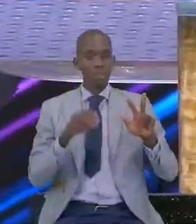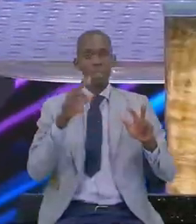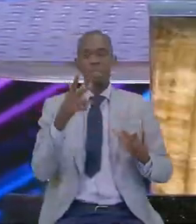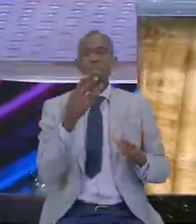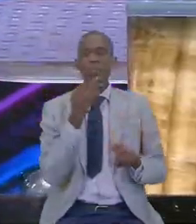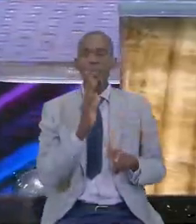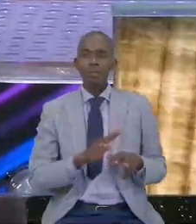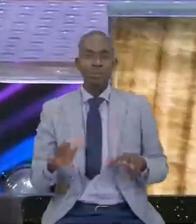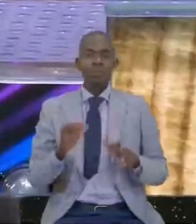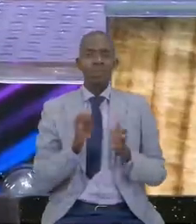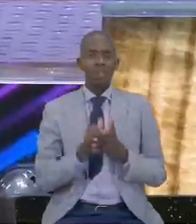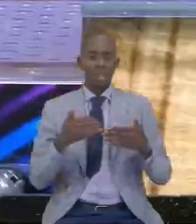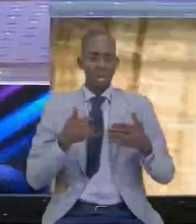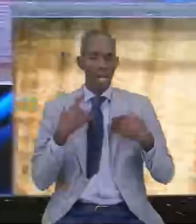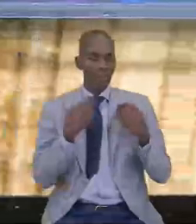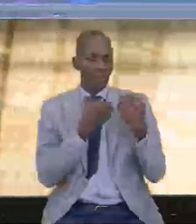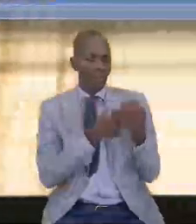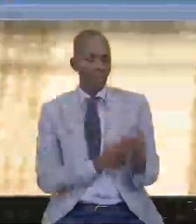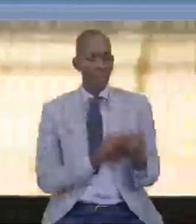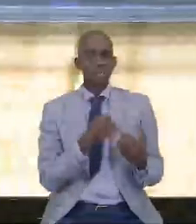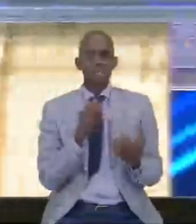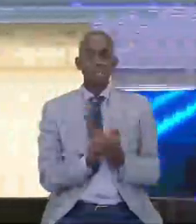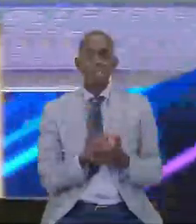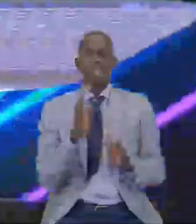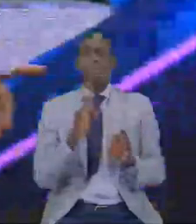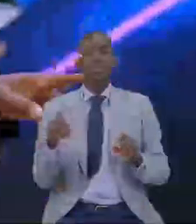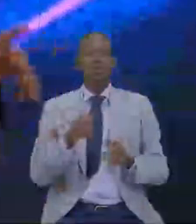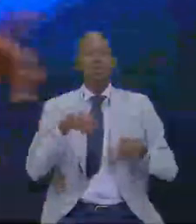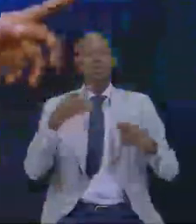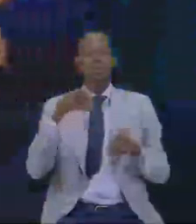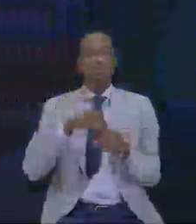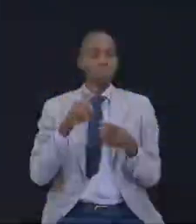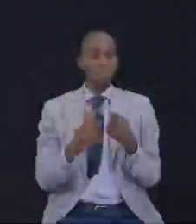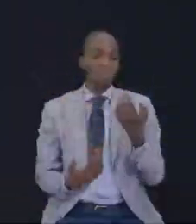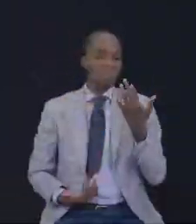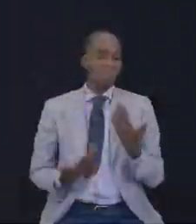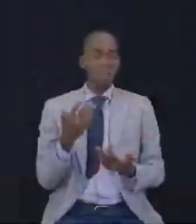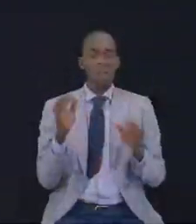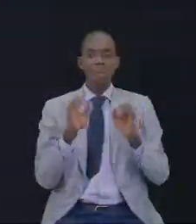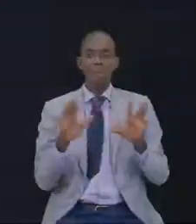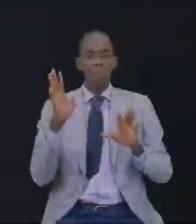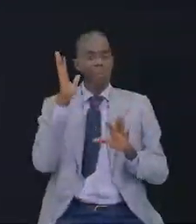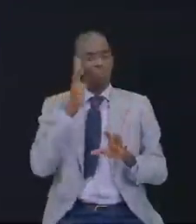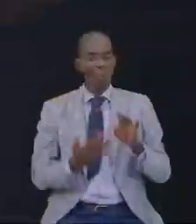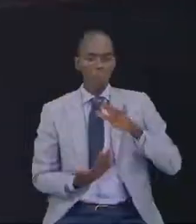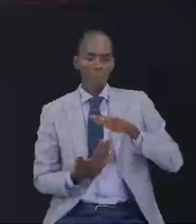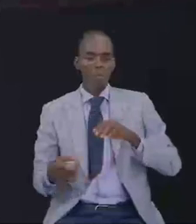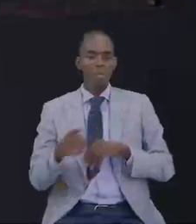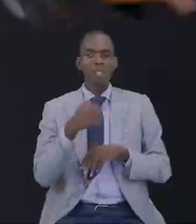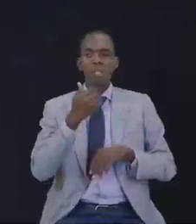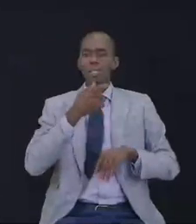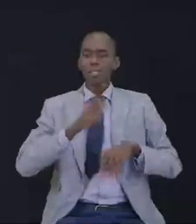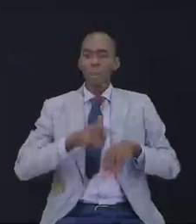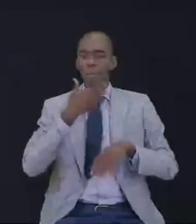Shadrach, qui avait le courage, et s'ils entraient dans la fournaise, rien ne pouvait les brûler, 10 fois supérieurs que tous les